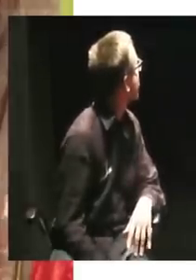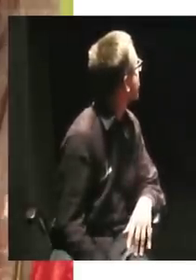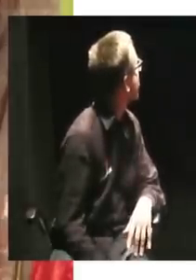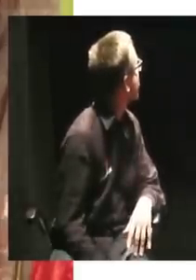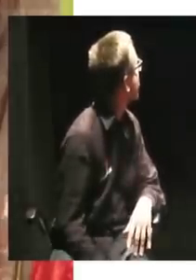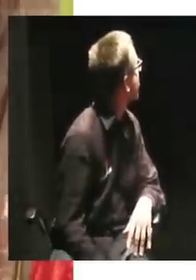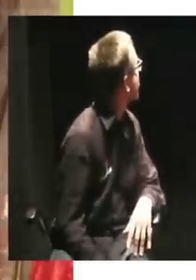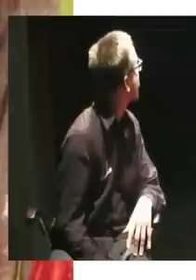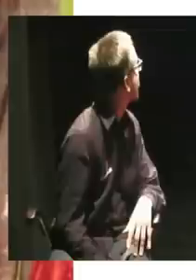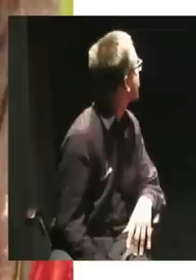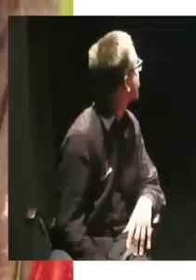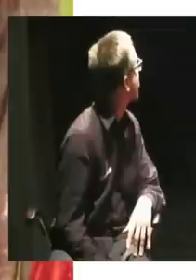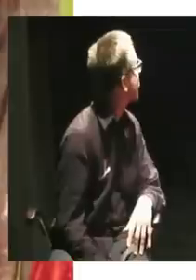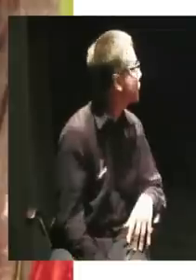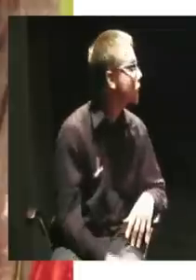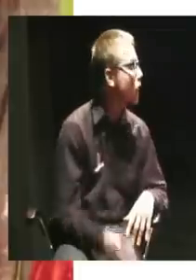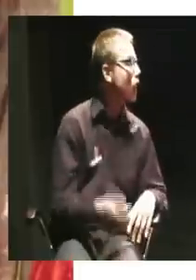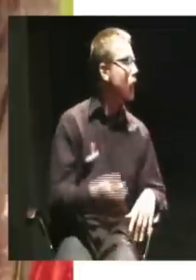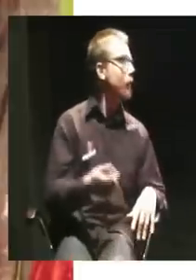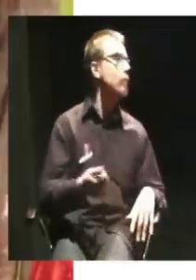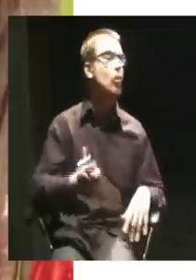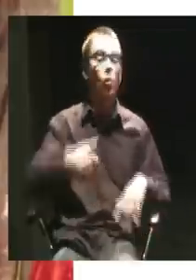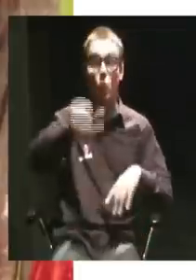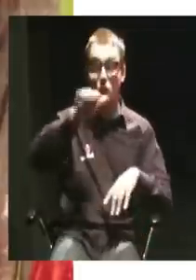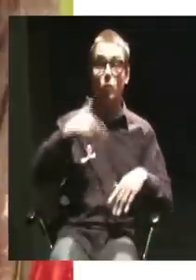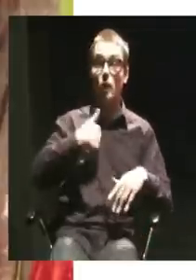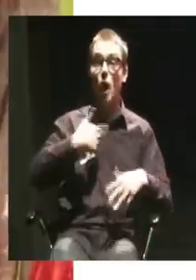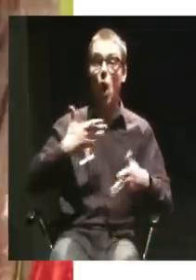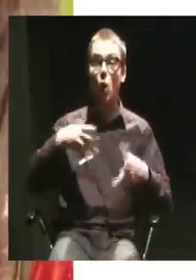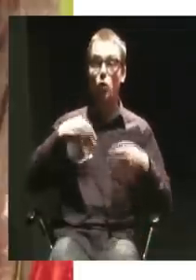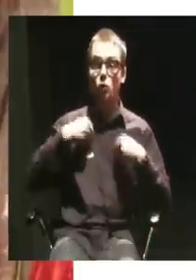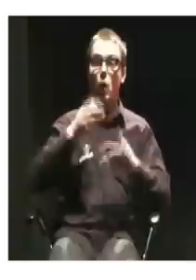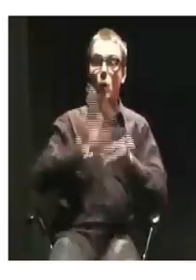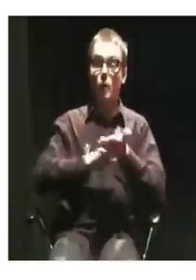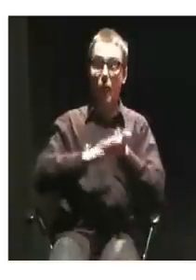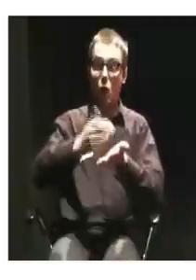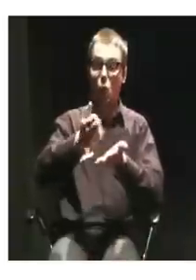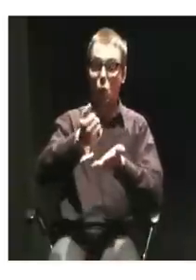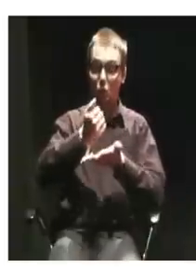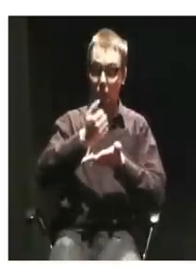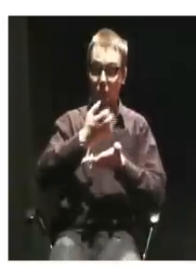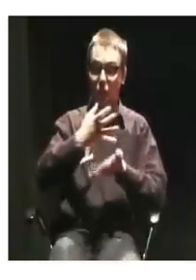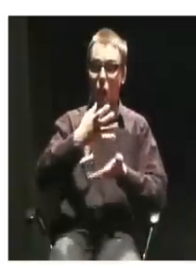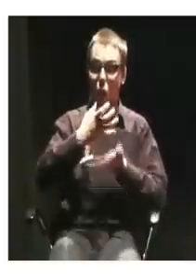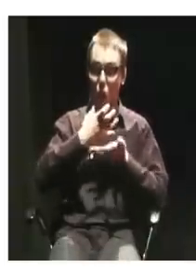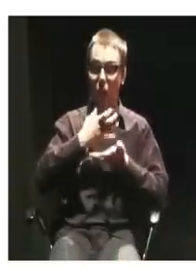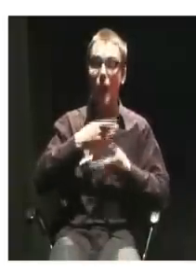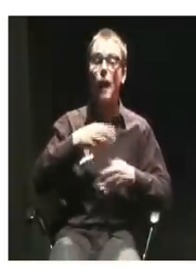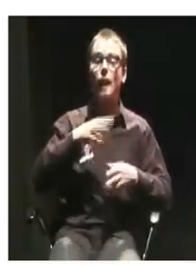Nie wszyscy wiedzą, że rok temu otrzymałem nagrodę najlepiej ubranego Polaka w dziedzinie popkultury, ale chyba nie widzieli tego zdjęcia.